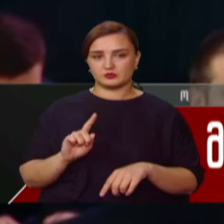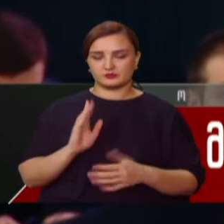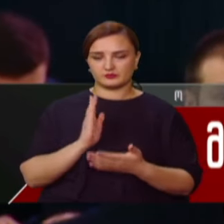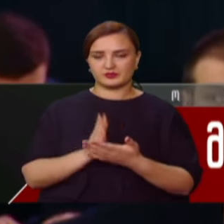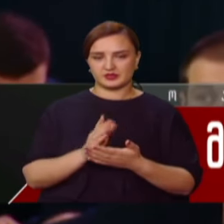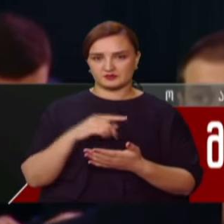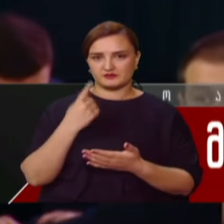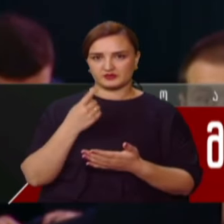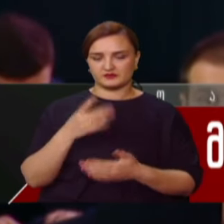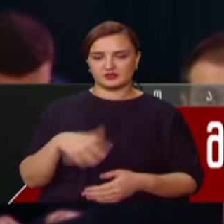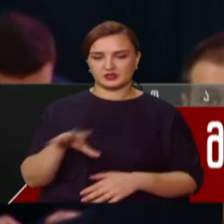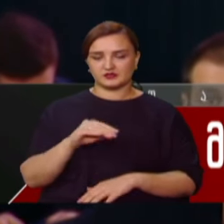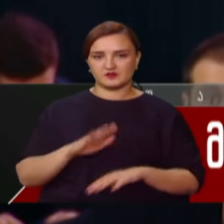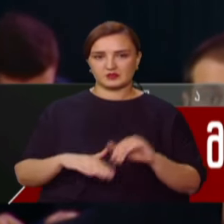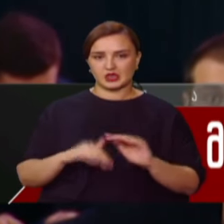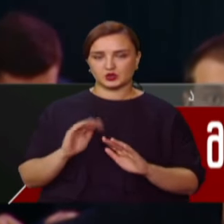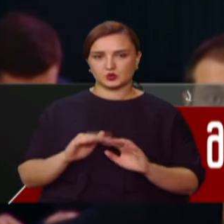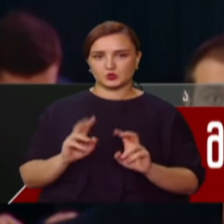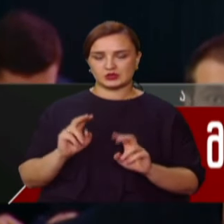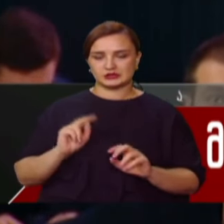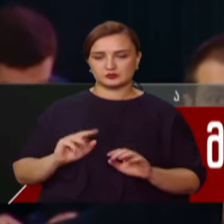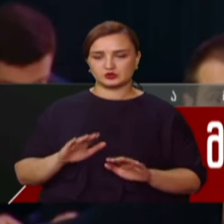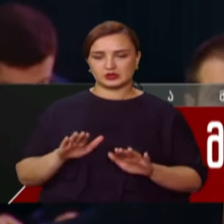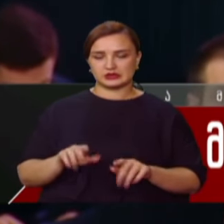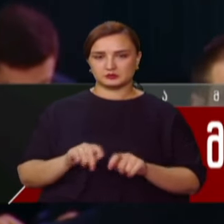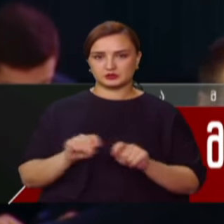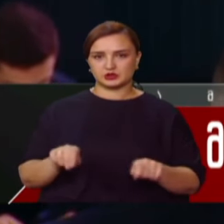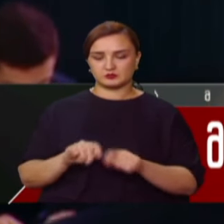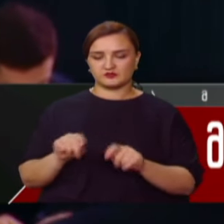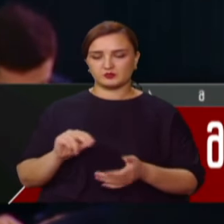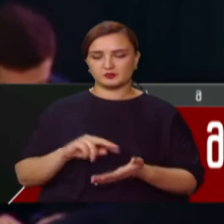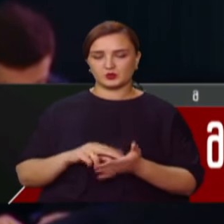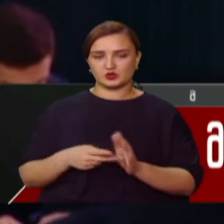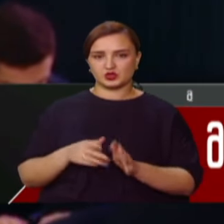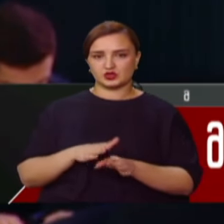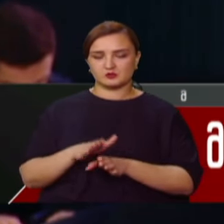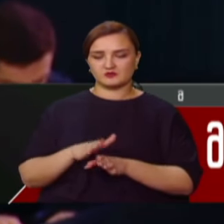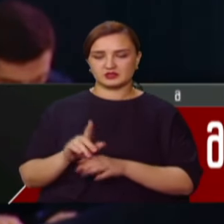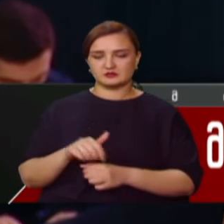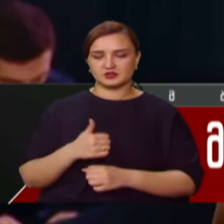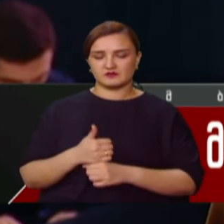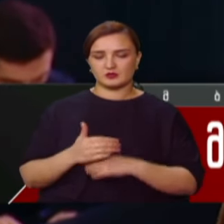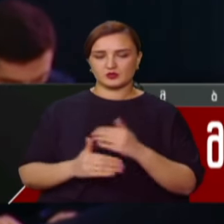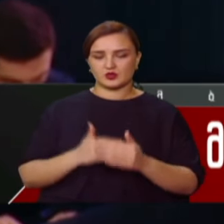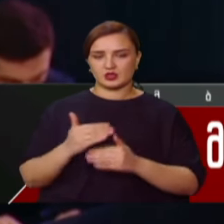პირდაპირ თქვა ისინი არიან პრაქტიკულად სამუშაო ადგილების შექმნელები, ბიუჯეტის შემავსებლები და რაც ყველაზე მთავარია პროგრესის მომტანები.